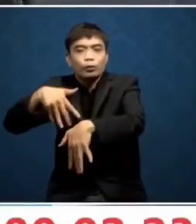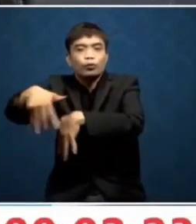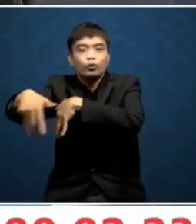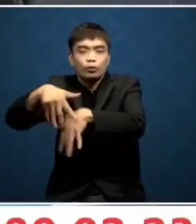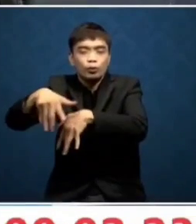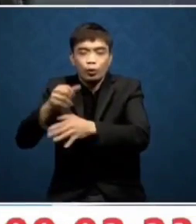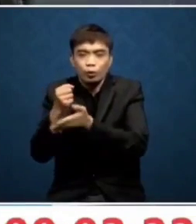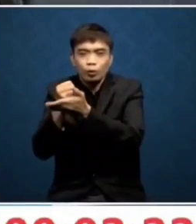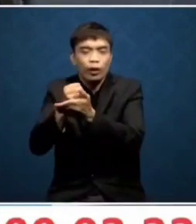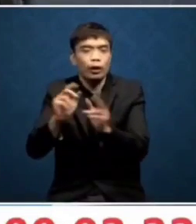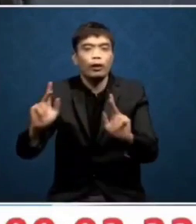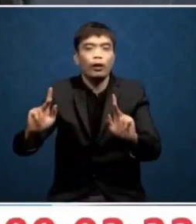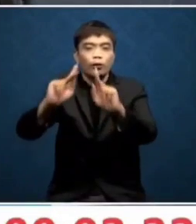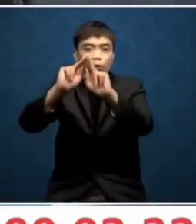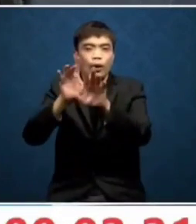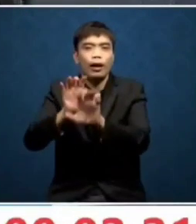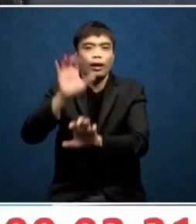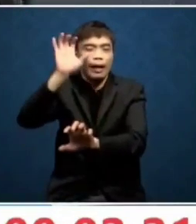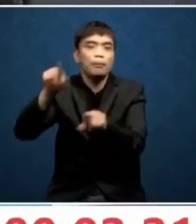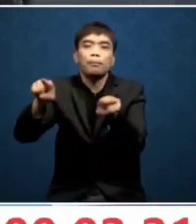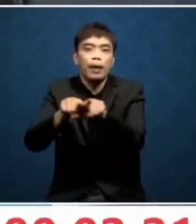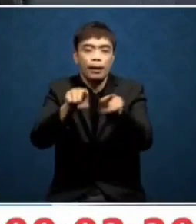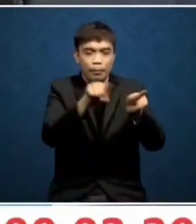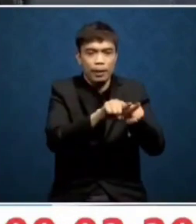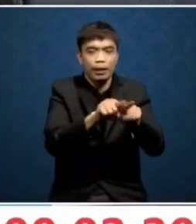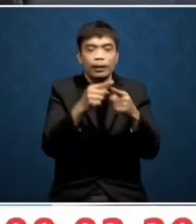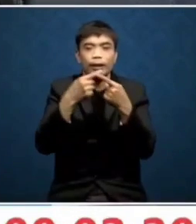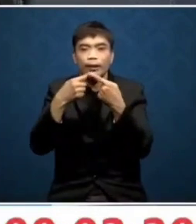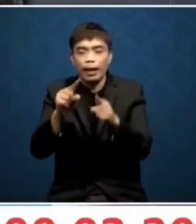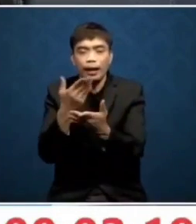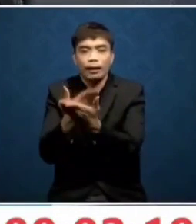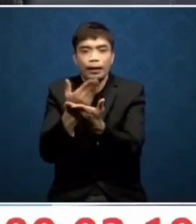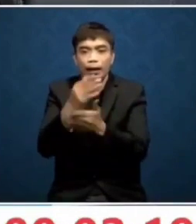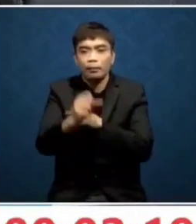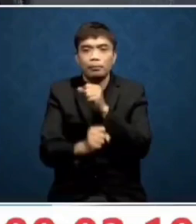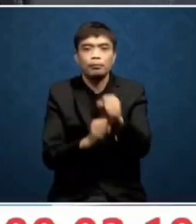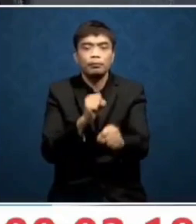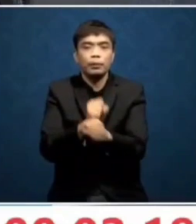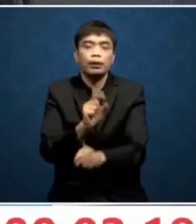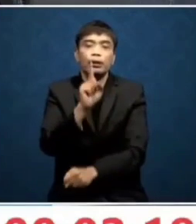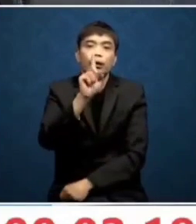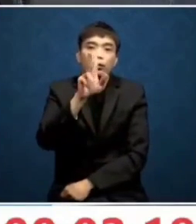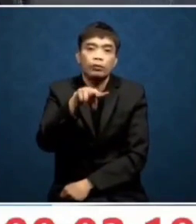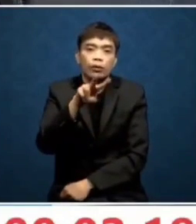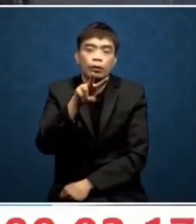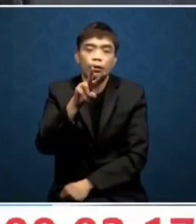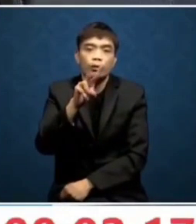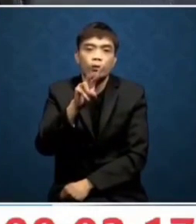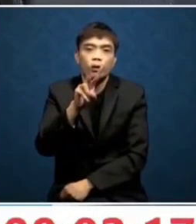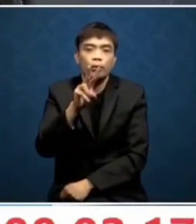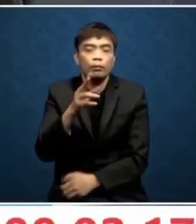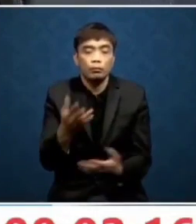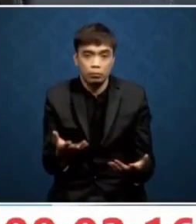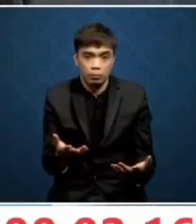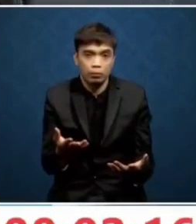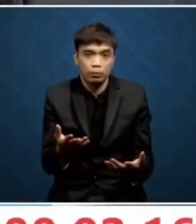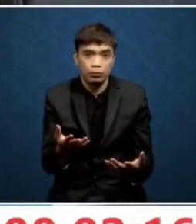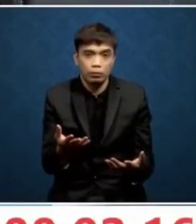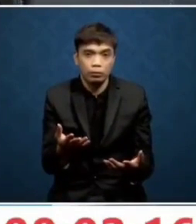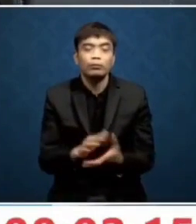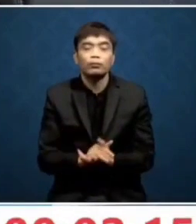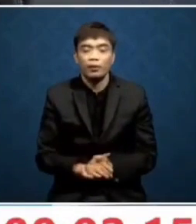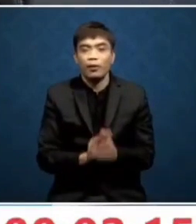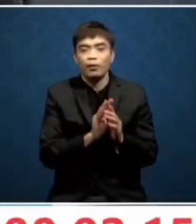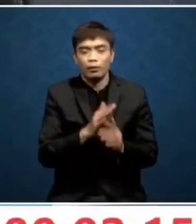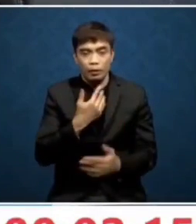้ส่วตัวหรอขอความอนุค้องวประมาณสนับสนุนจากภาส่วนอนอื่นจึขอให้กระสวงมหาทย์พิจารณาจัค่าตอบแงใหแ่องคกรสติ